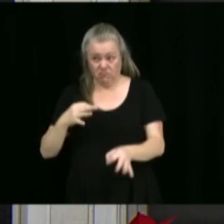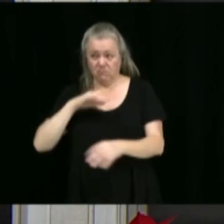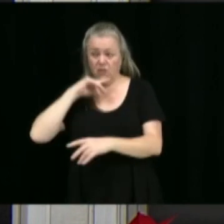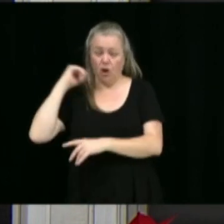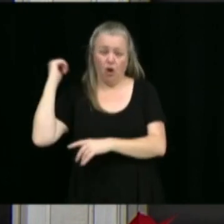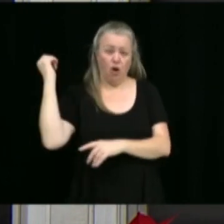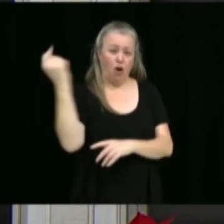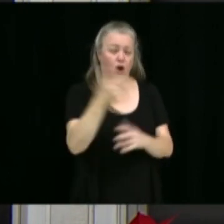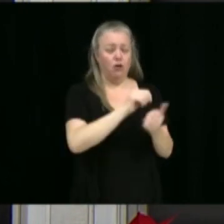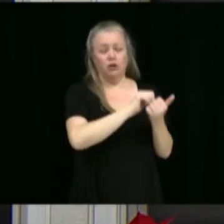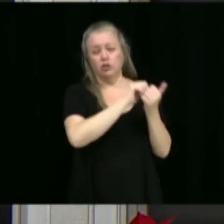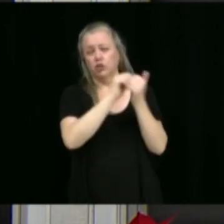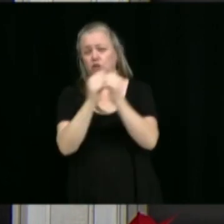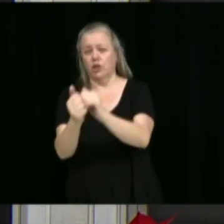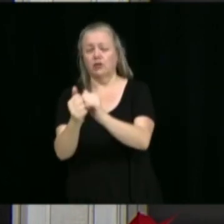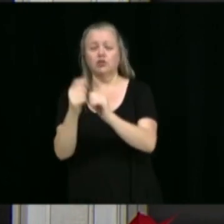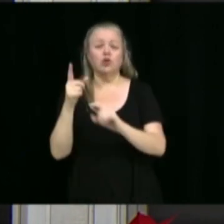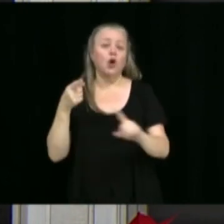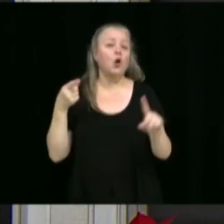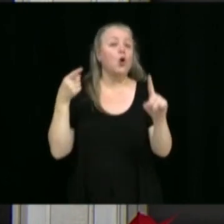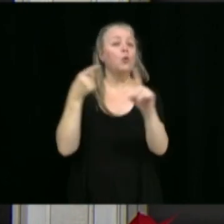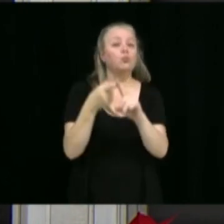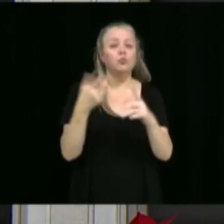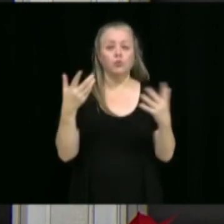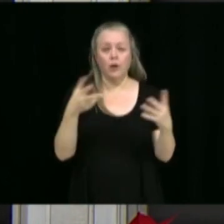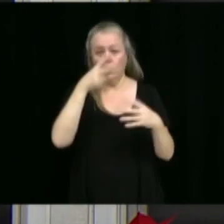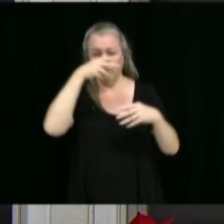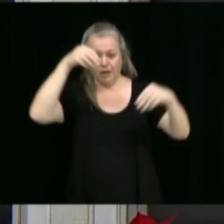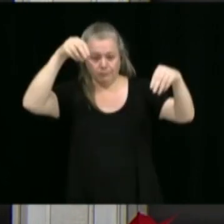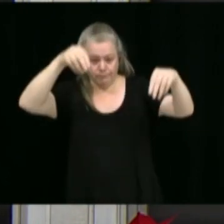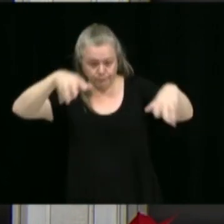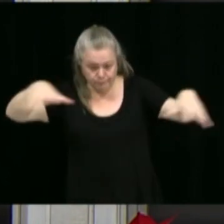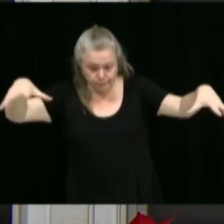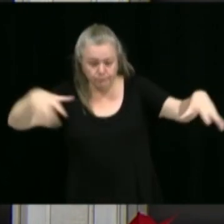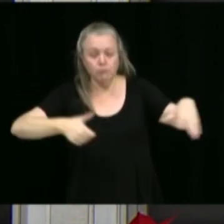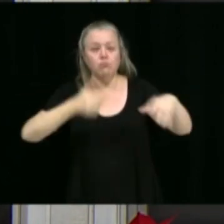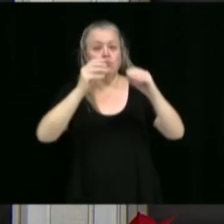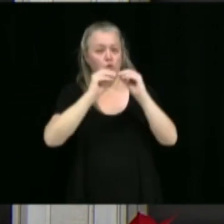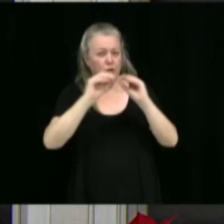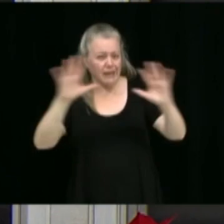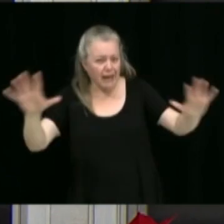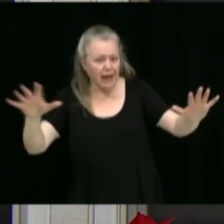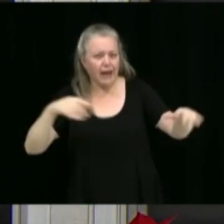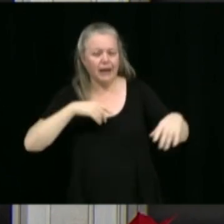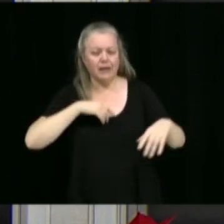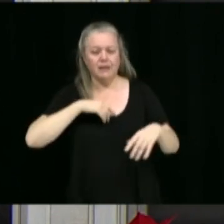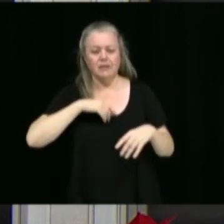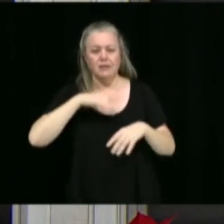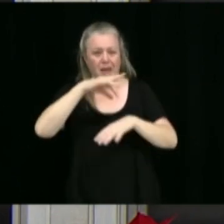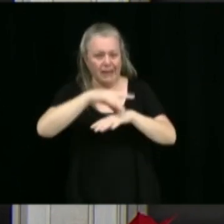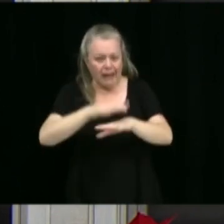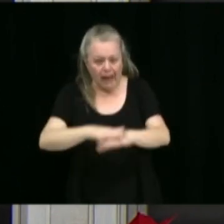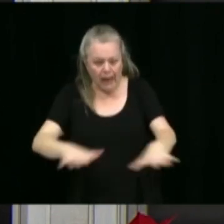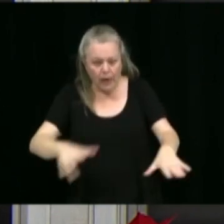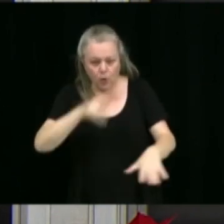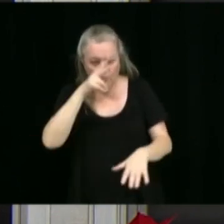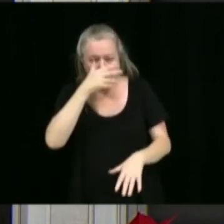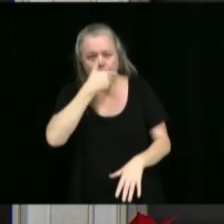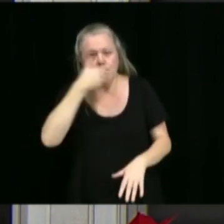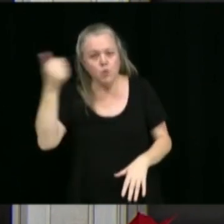c'était pour, d'une part, un meilleur éclairage, une meilleure diffusion de la lumière au sol et non pas de